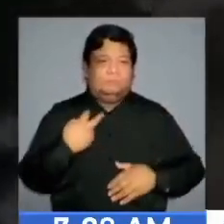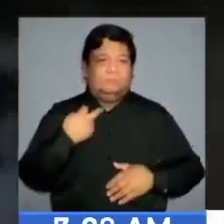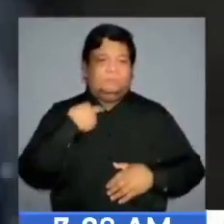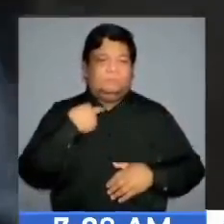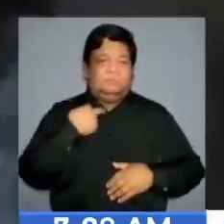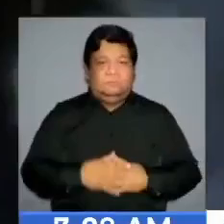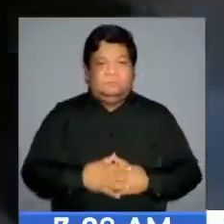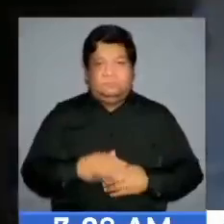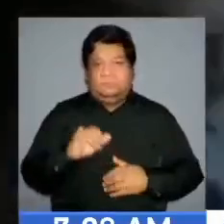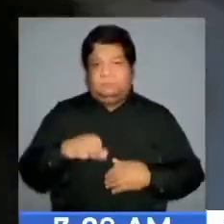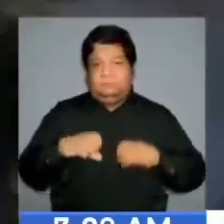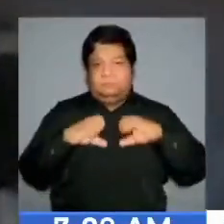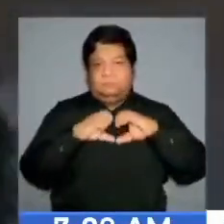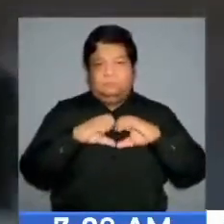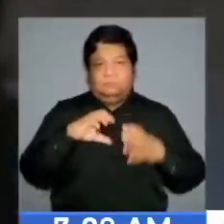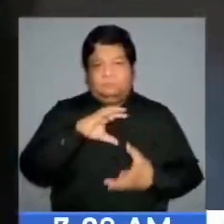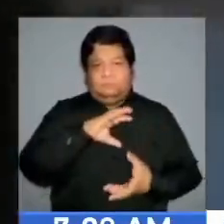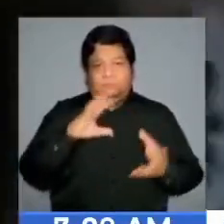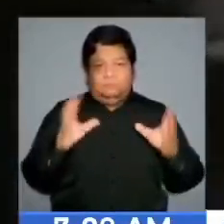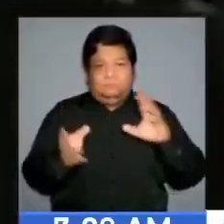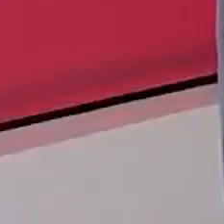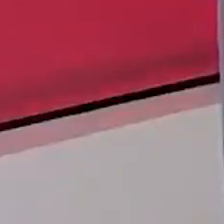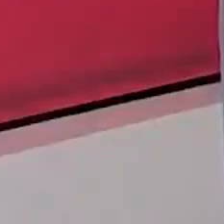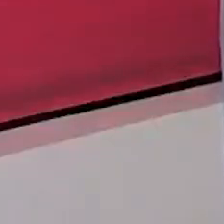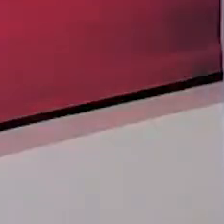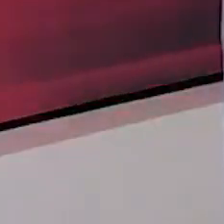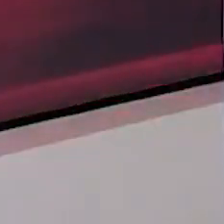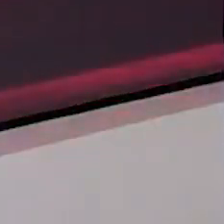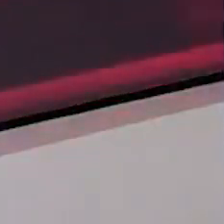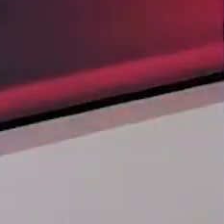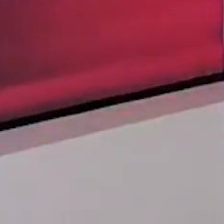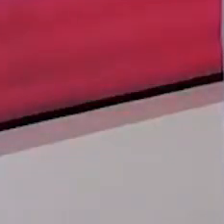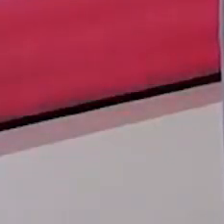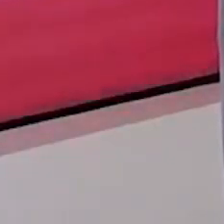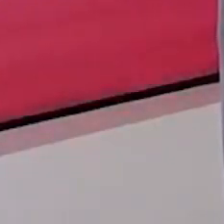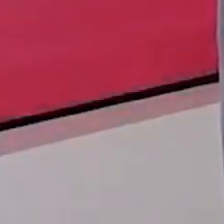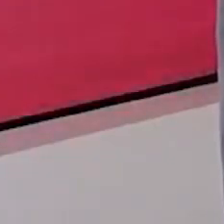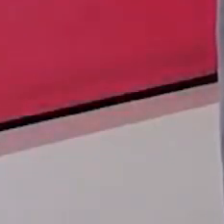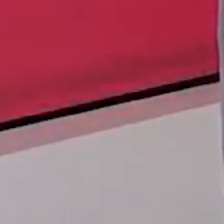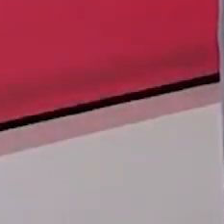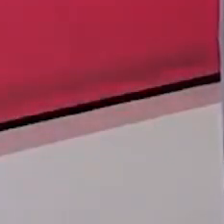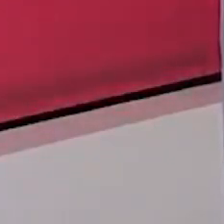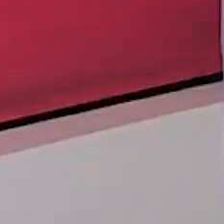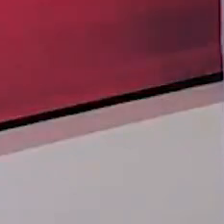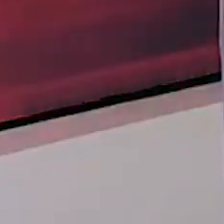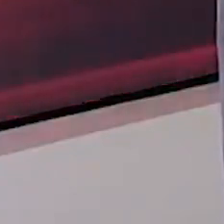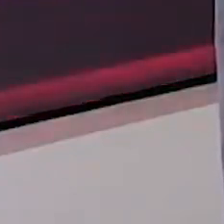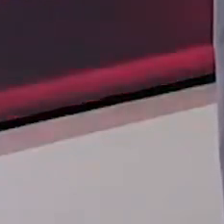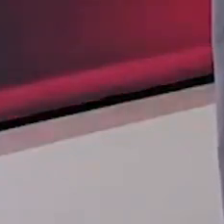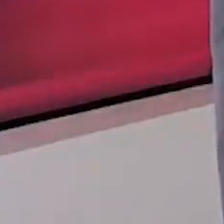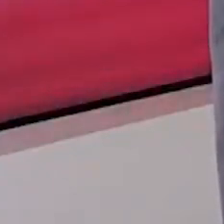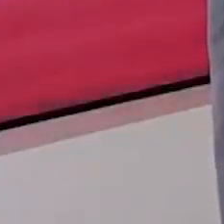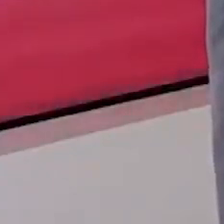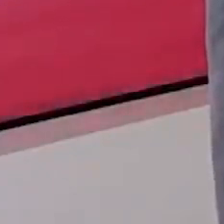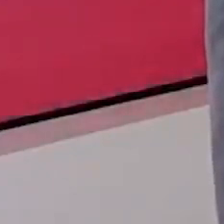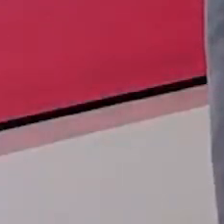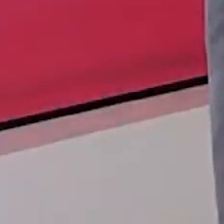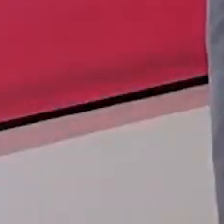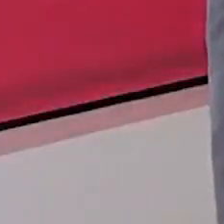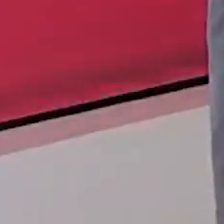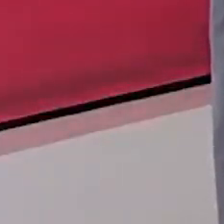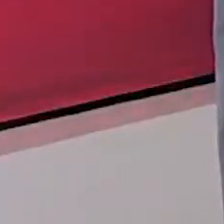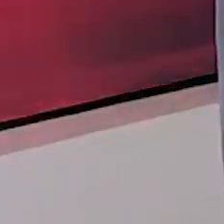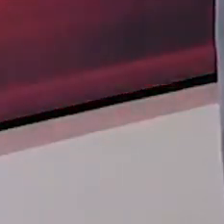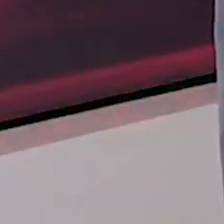kahe para sa GMA integrated newsan mauna ka sa mga balita magsubscribe sa GMA integrated news sa